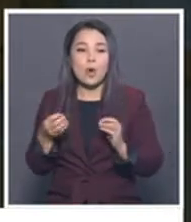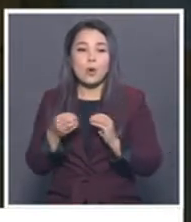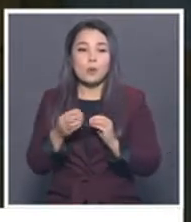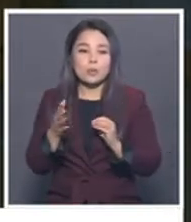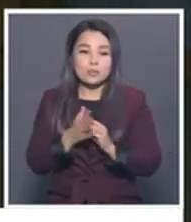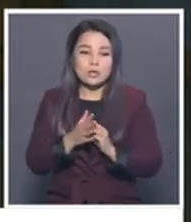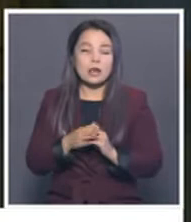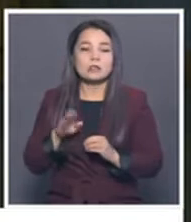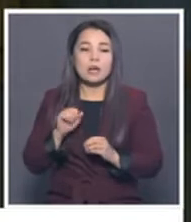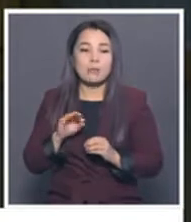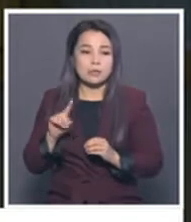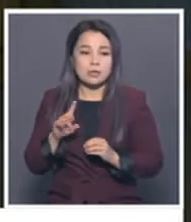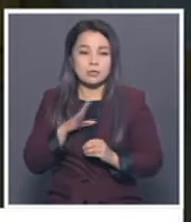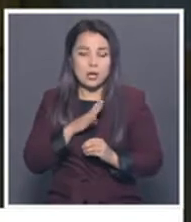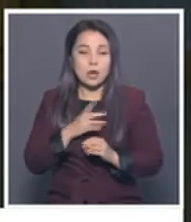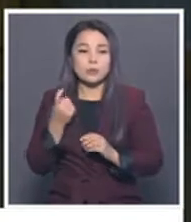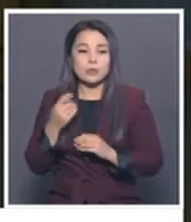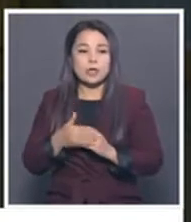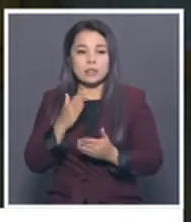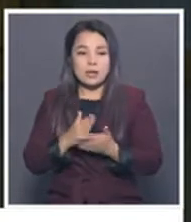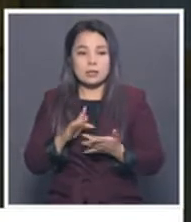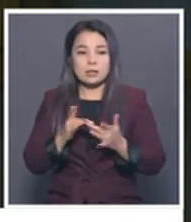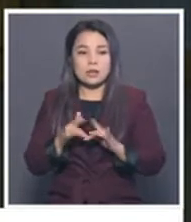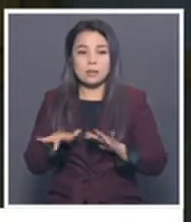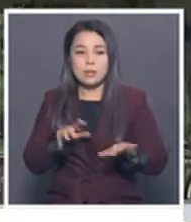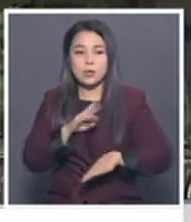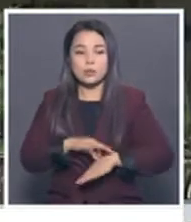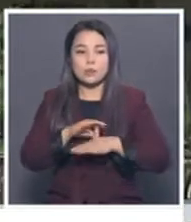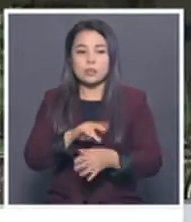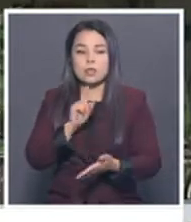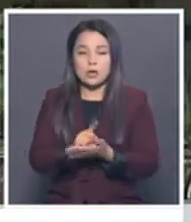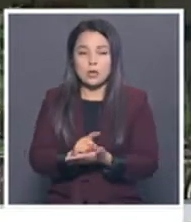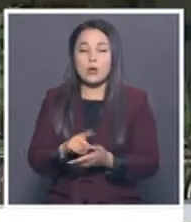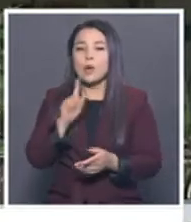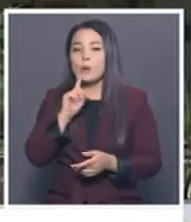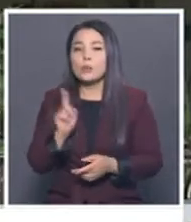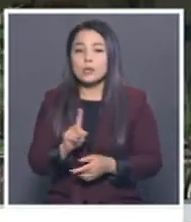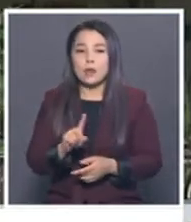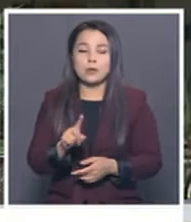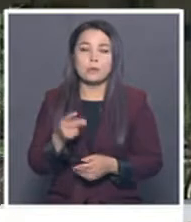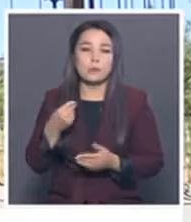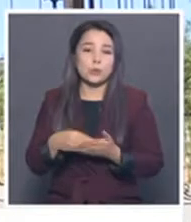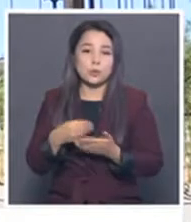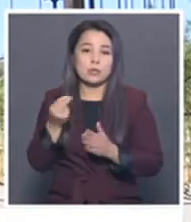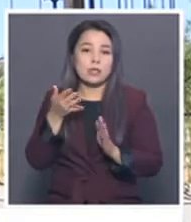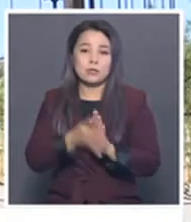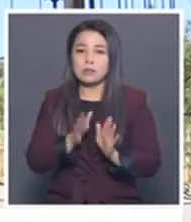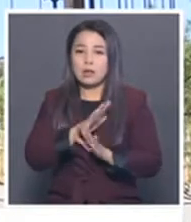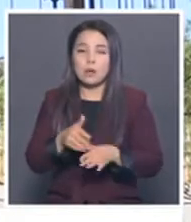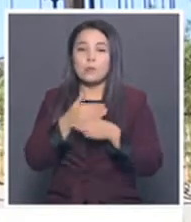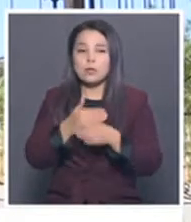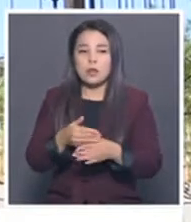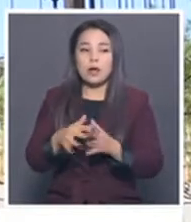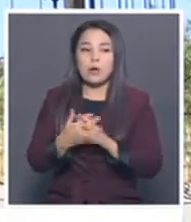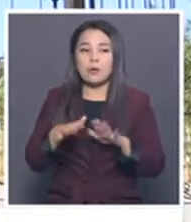15-ші тамызда 100-ден астам онлайн шаралар болайын деп жатыр. Музейге бюджеттен бір тиын да жұмсалған жоқ. Демеушілер мен ауыл